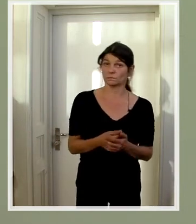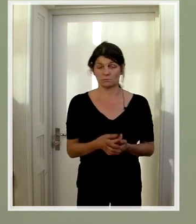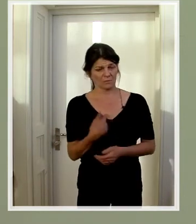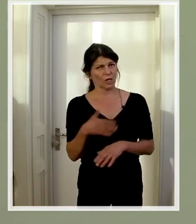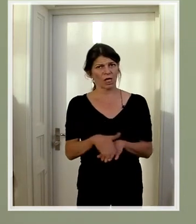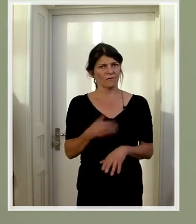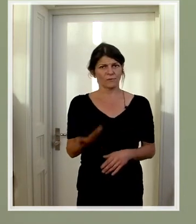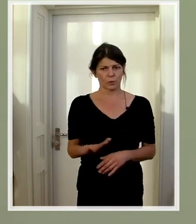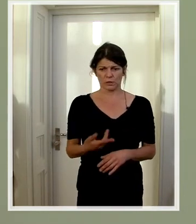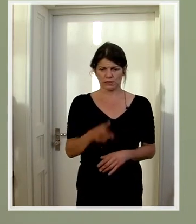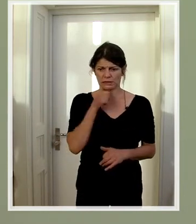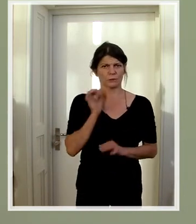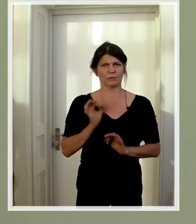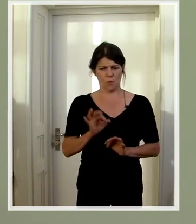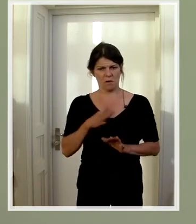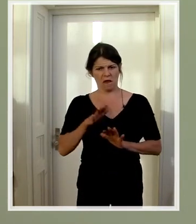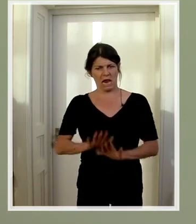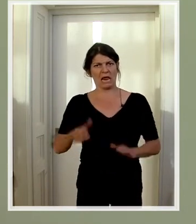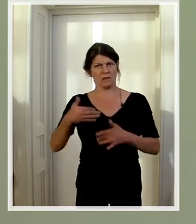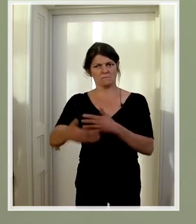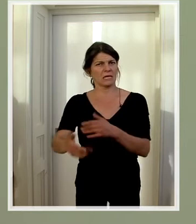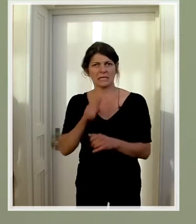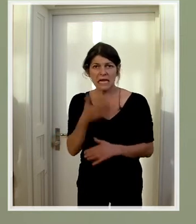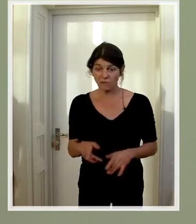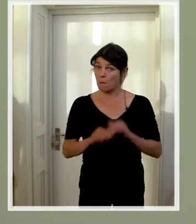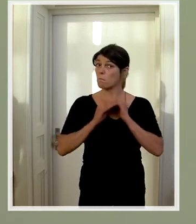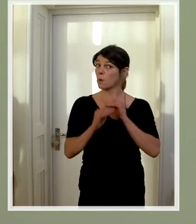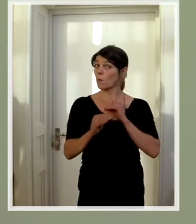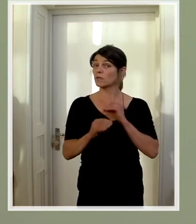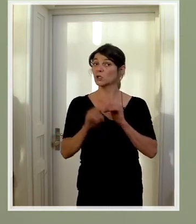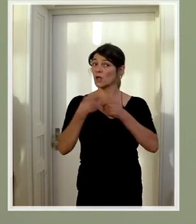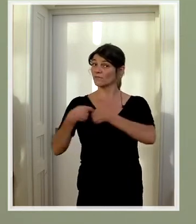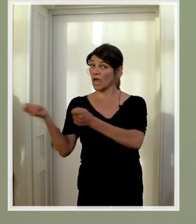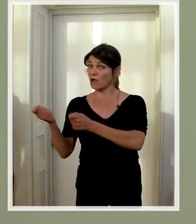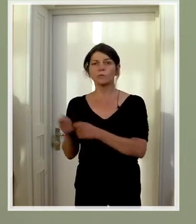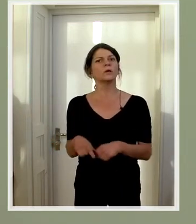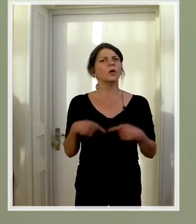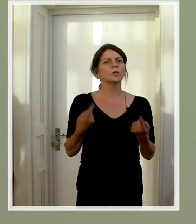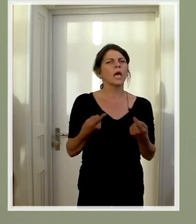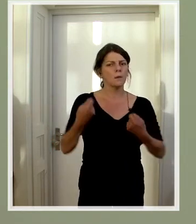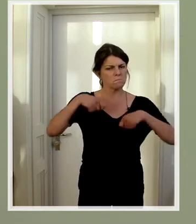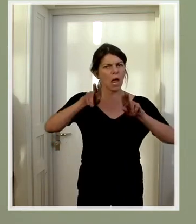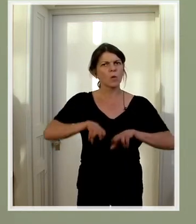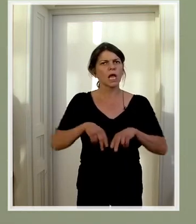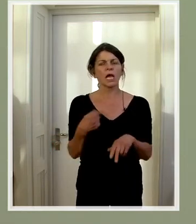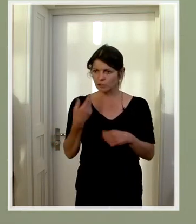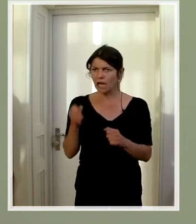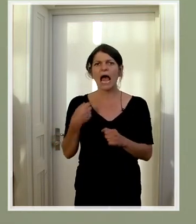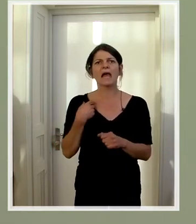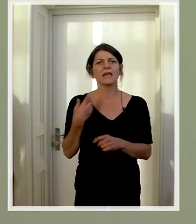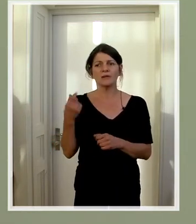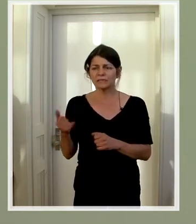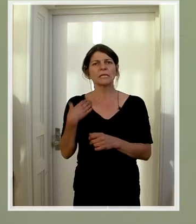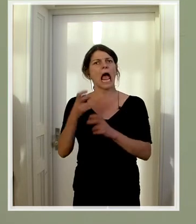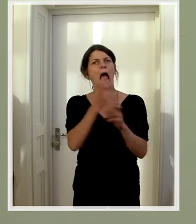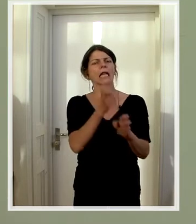das ist nicht enkeltauglich, weil nachher kann man den Boden, der wird zuerst verkauft und nachher wird im Baurecht, kann man den wieder haben, zum Haltestellen